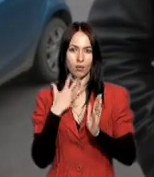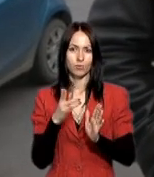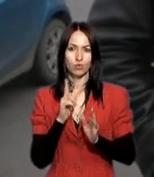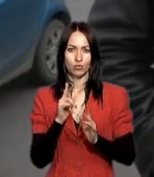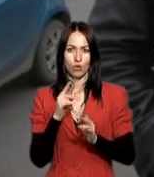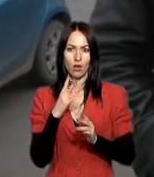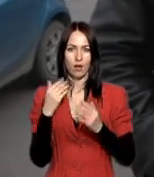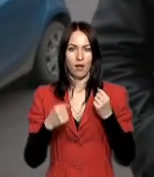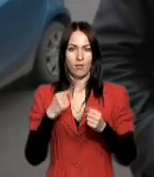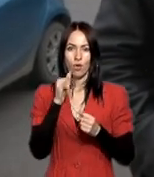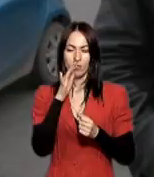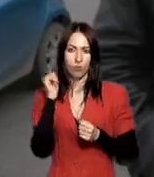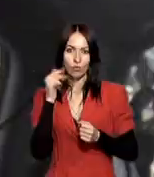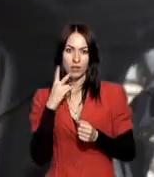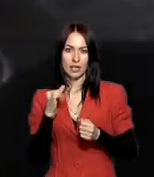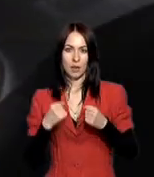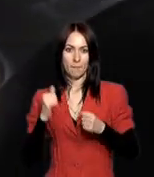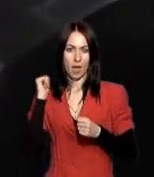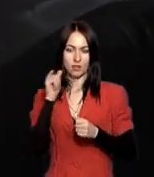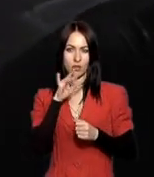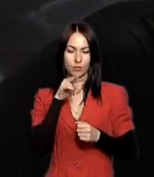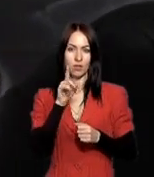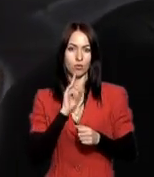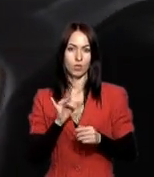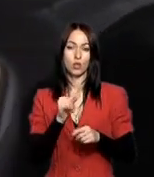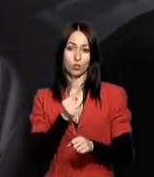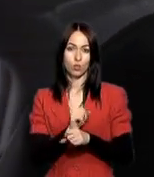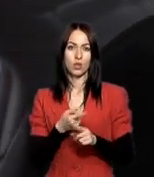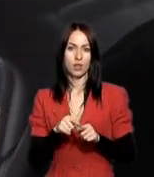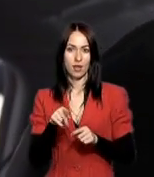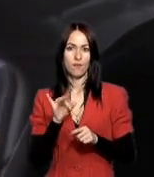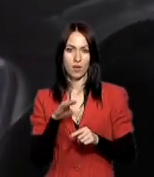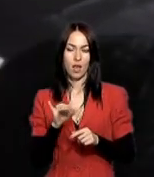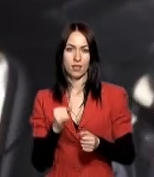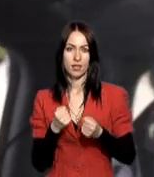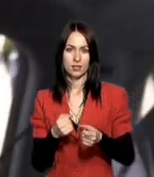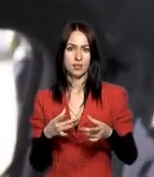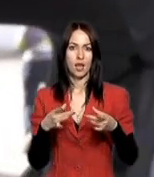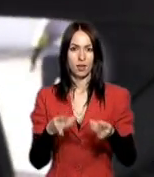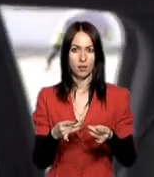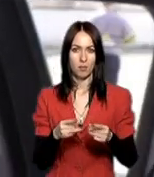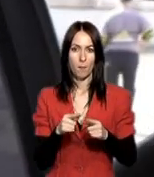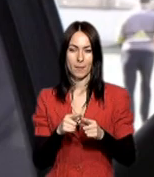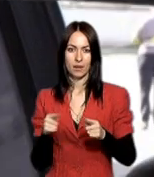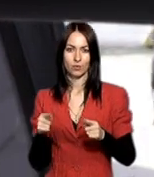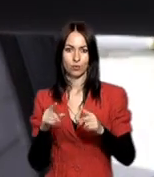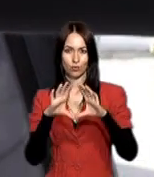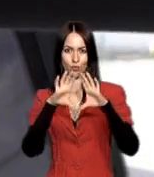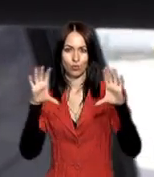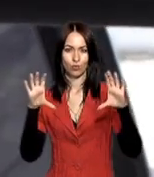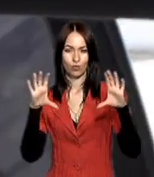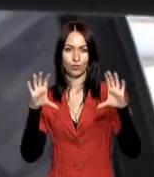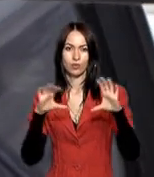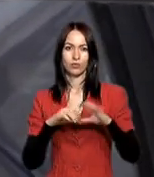обмежує огляд водія, обмежує огляд пасажирів. Зупинилися на такому варіанті і закріпили люверси по периметру кузова.